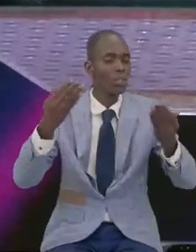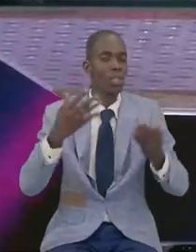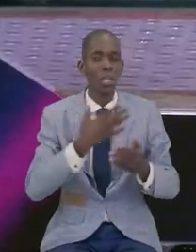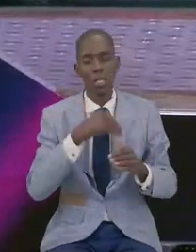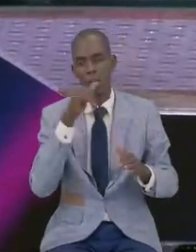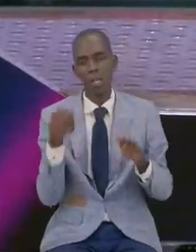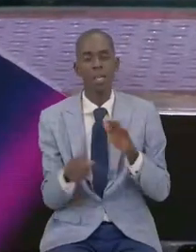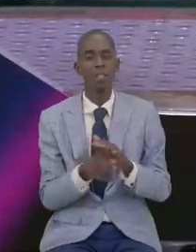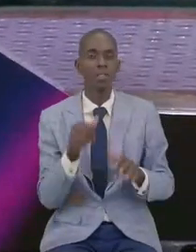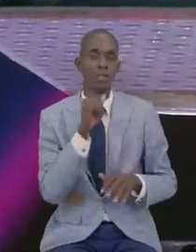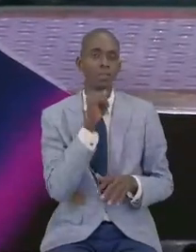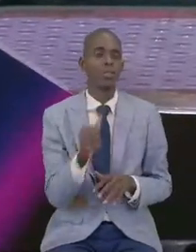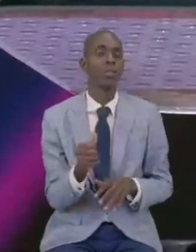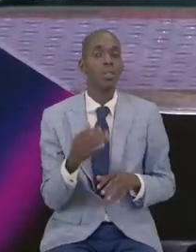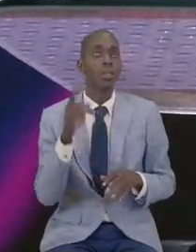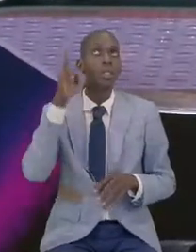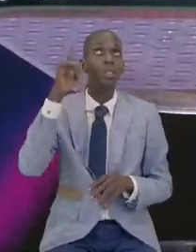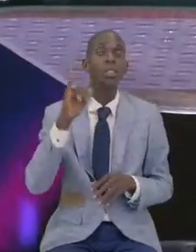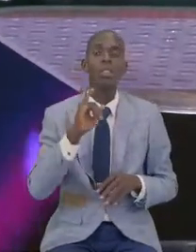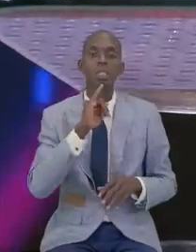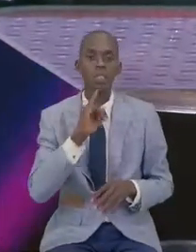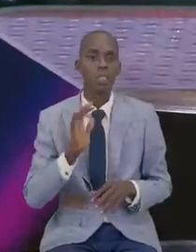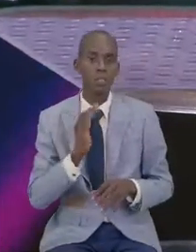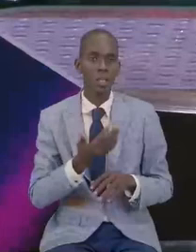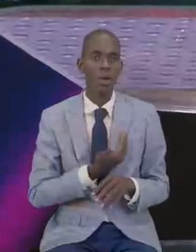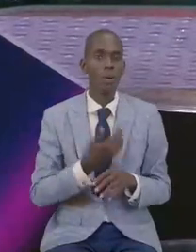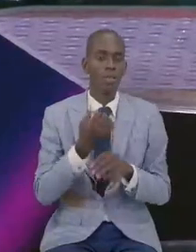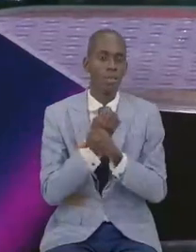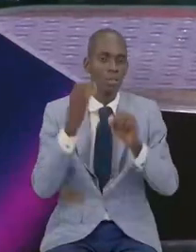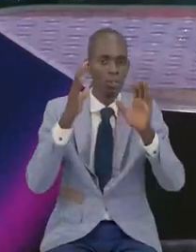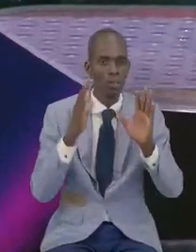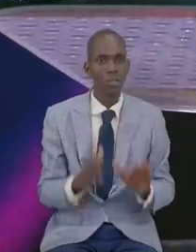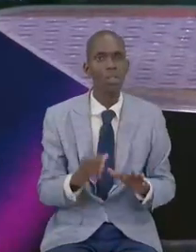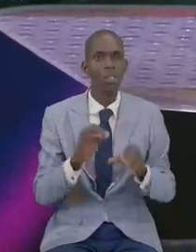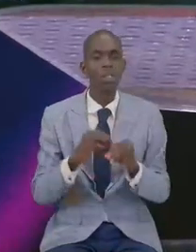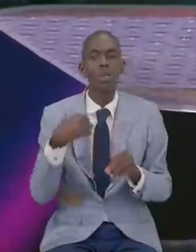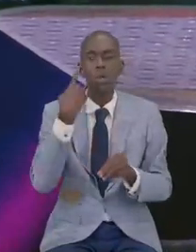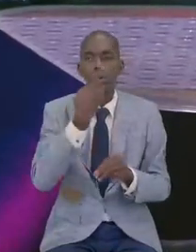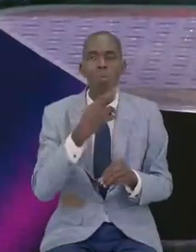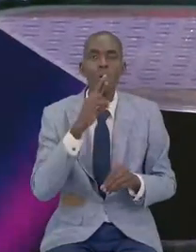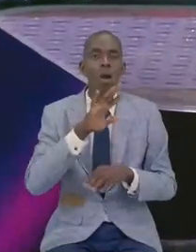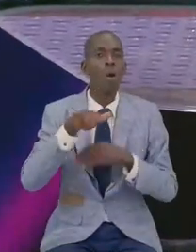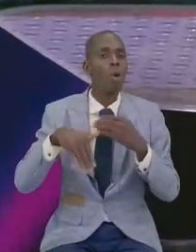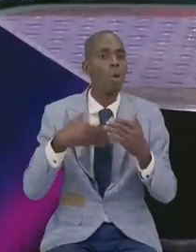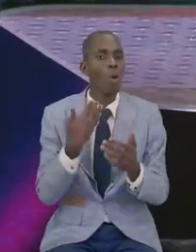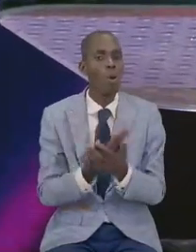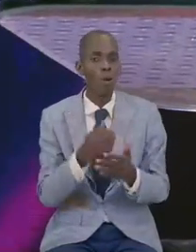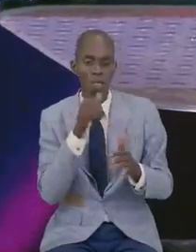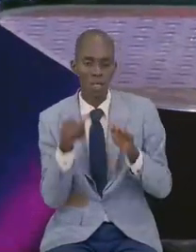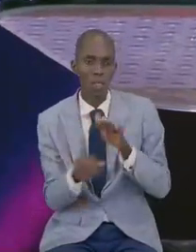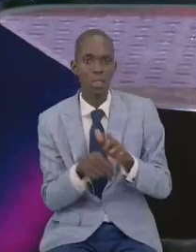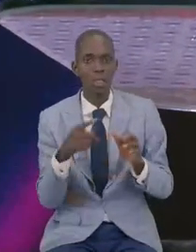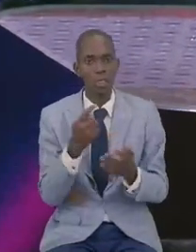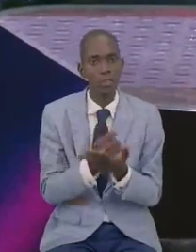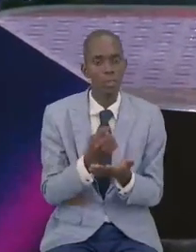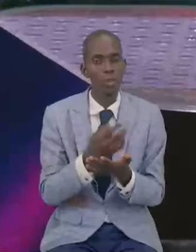en Christ notre Sauveur, dans notre Rédempteur, mystère dans lequel sont cachés tous les trésors de la sagesse